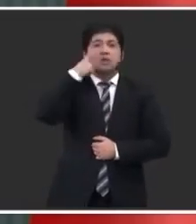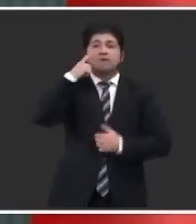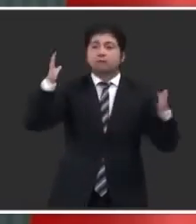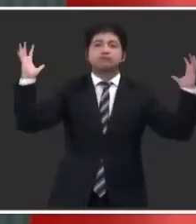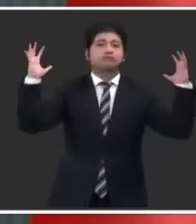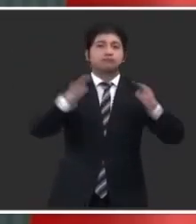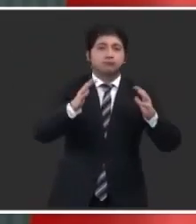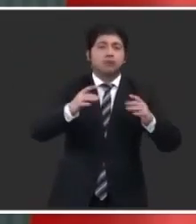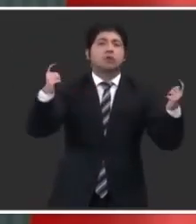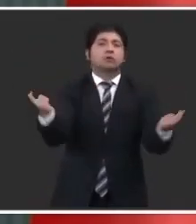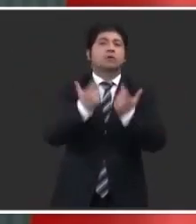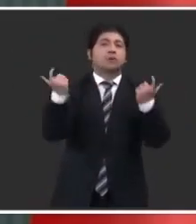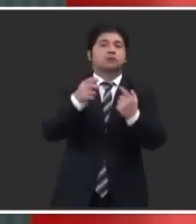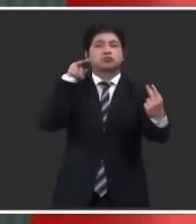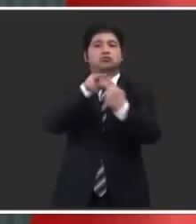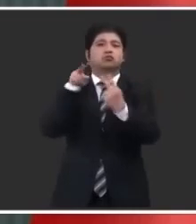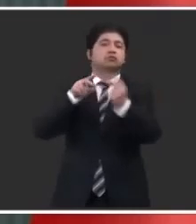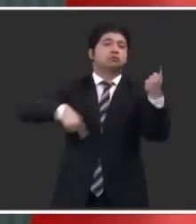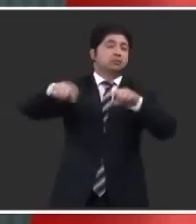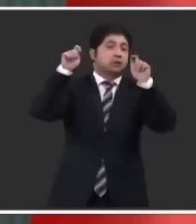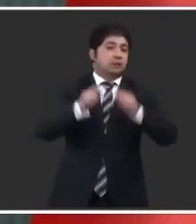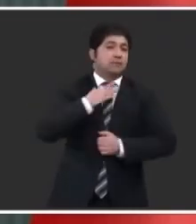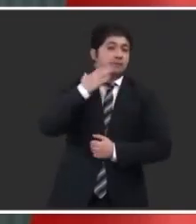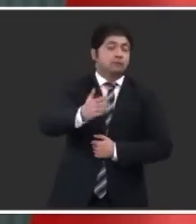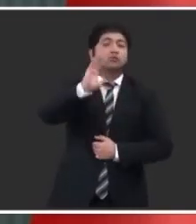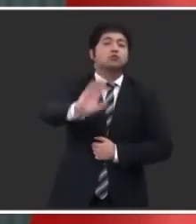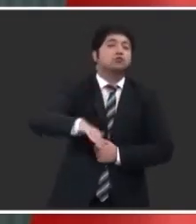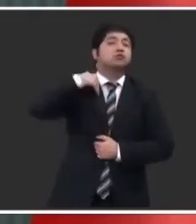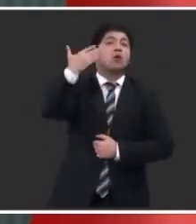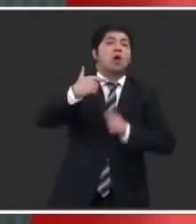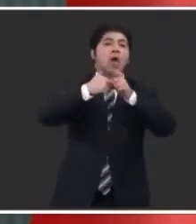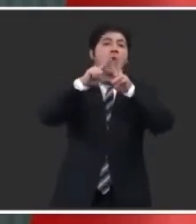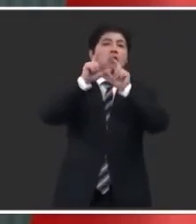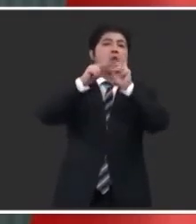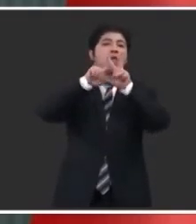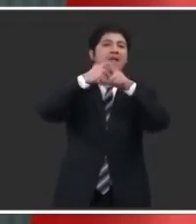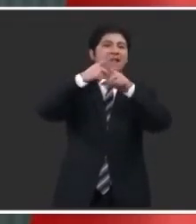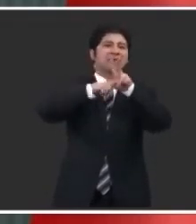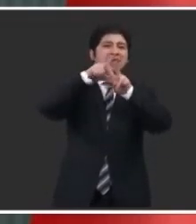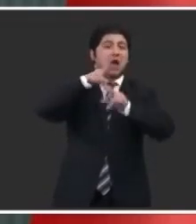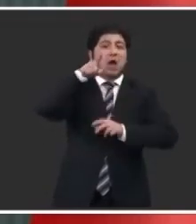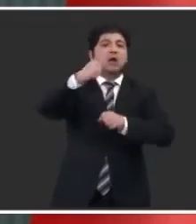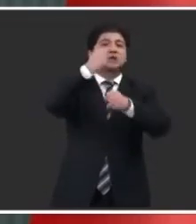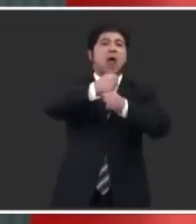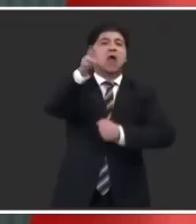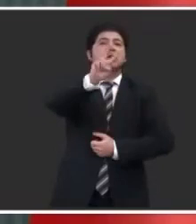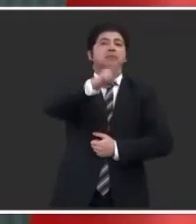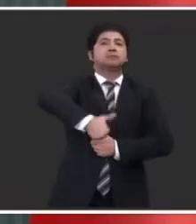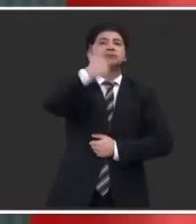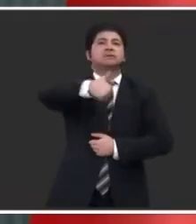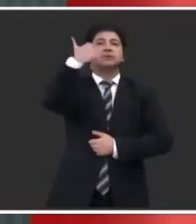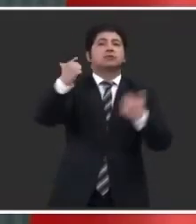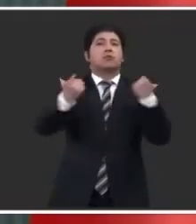birlikte Zirve oluşturacağız ardından Endonezya'da yapılan G20 liderler